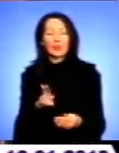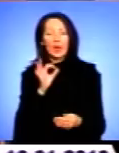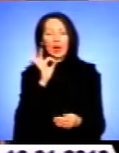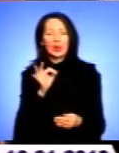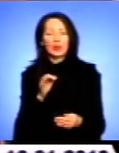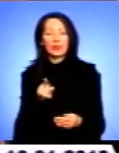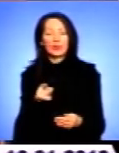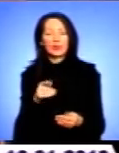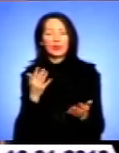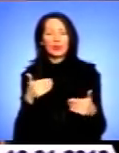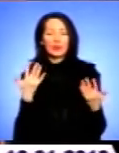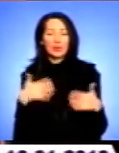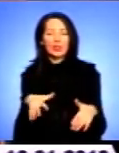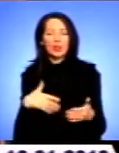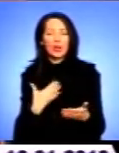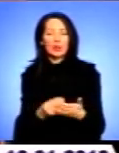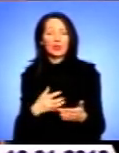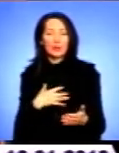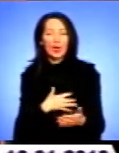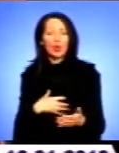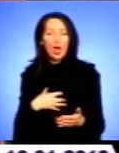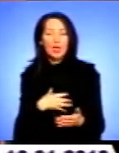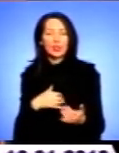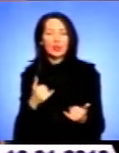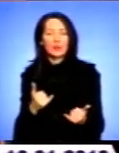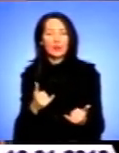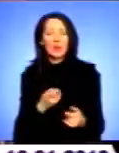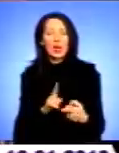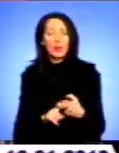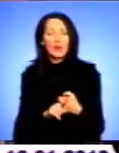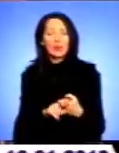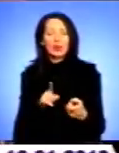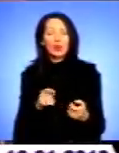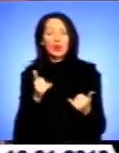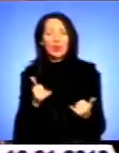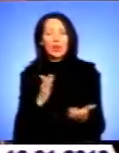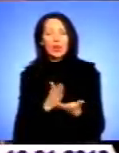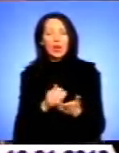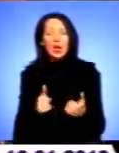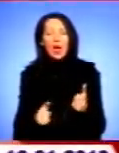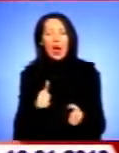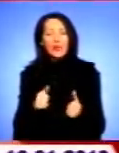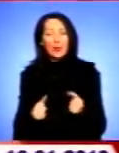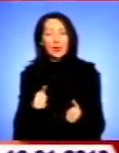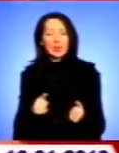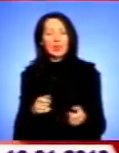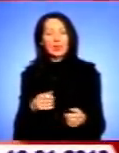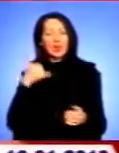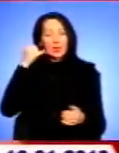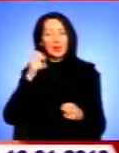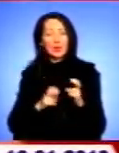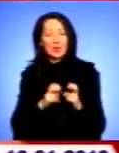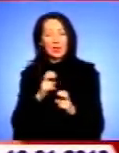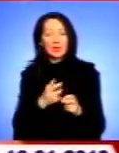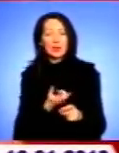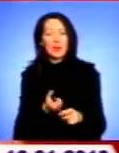вона вже не втрачає свою актуальність. І з чим це пов'язано з тим, що зараз йде автоматизація наших телефонних станцій. Також більше ніж у